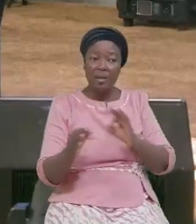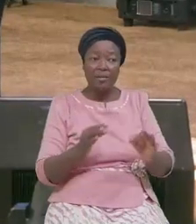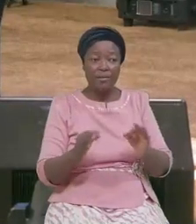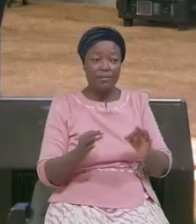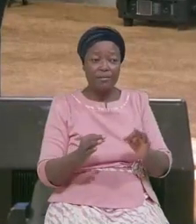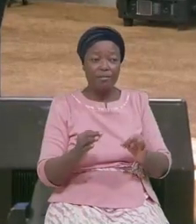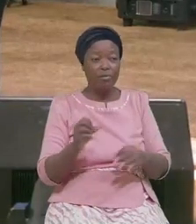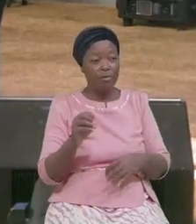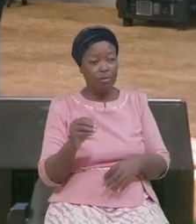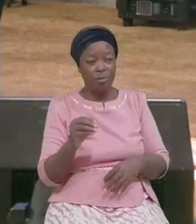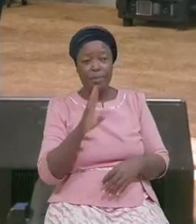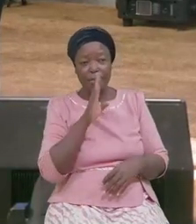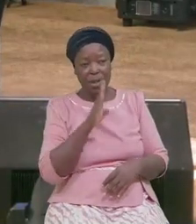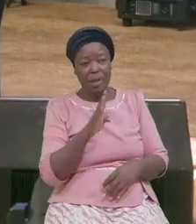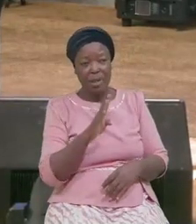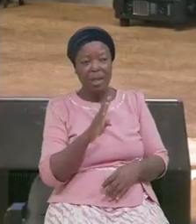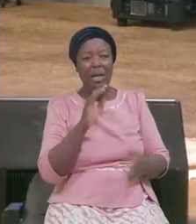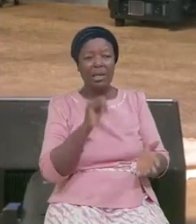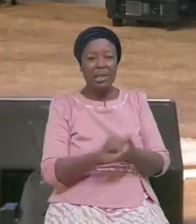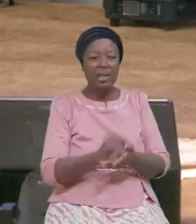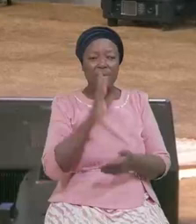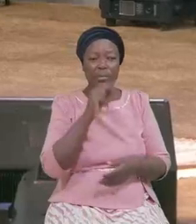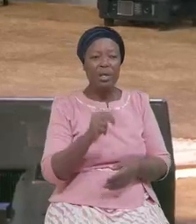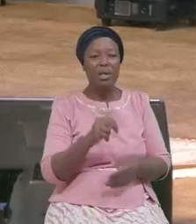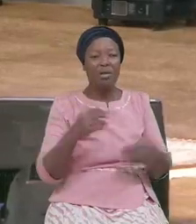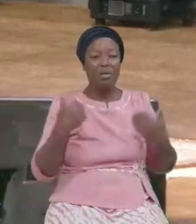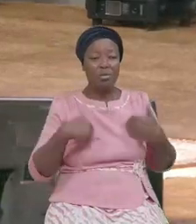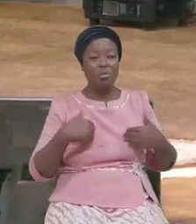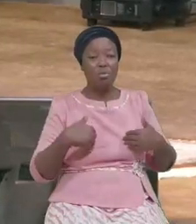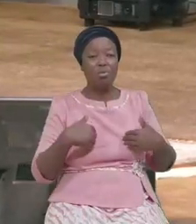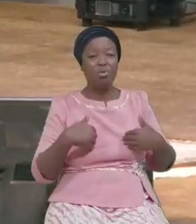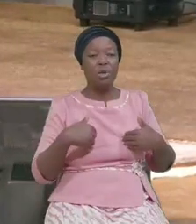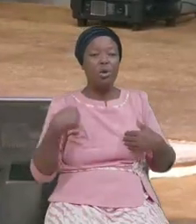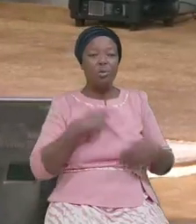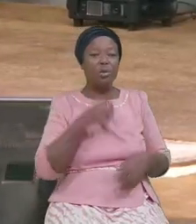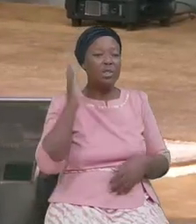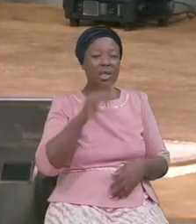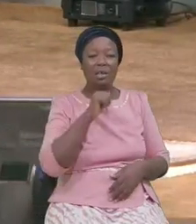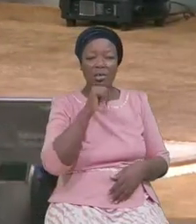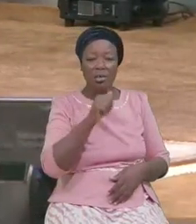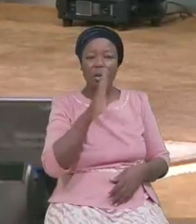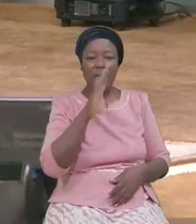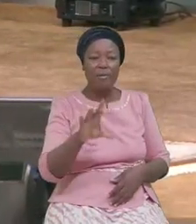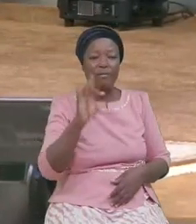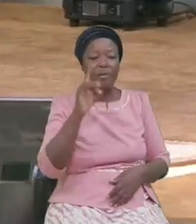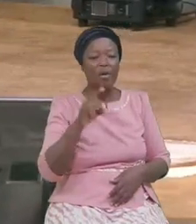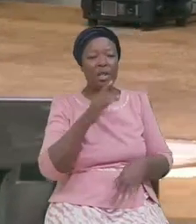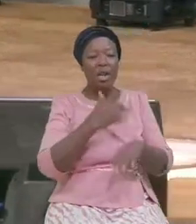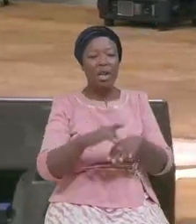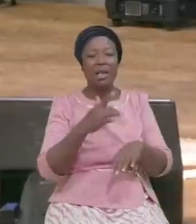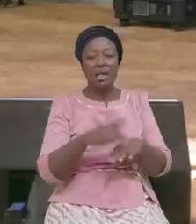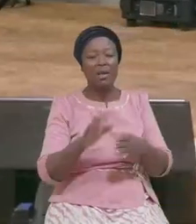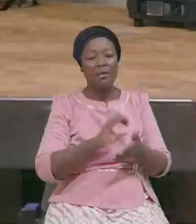Si du moins, nous sommes trouvés vêtus et non pas nus.